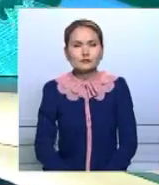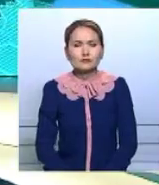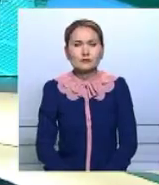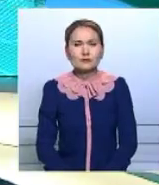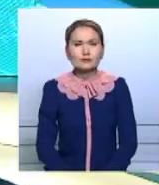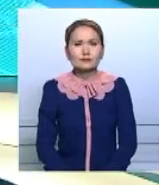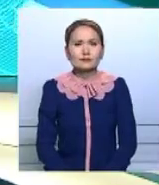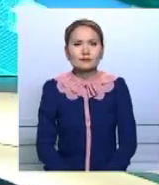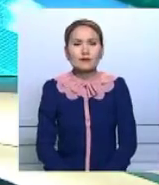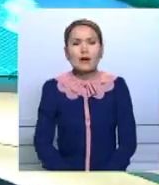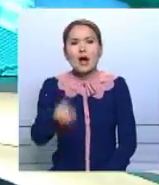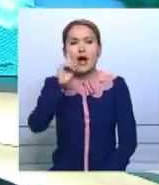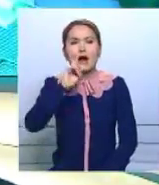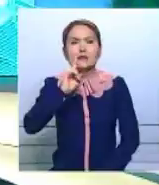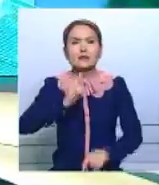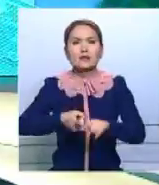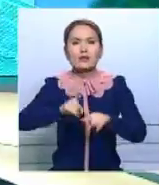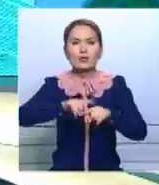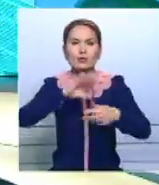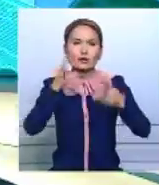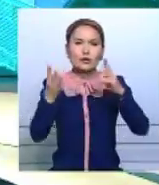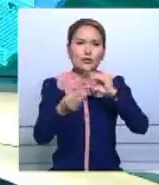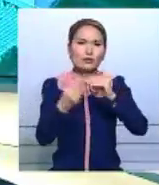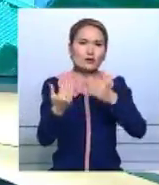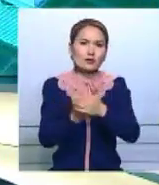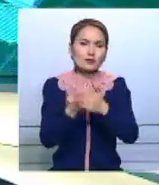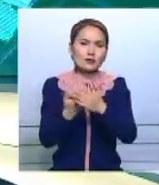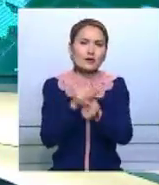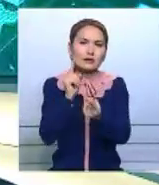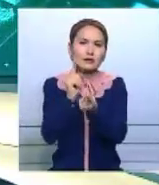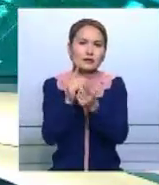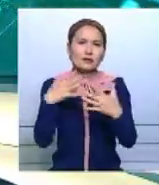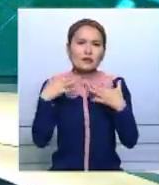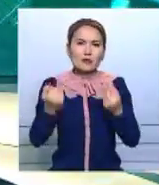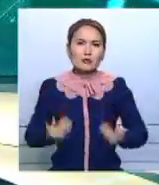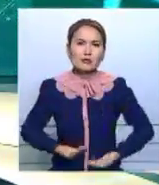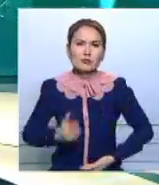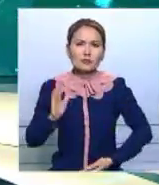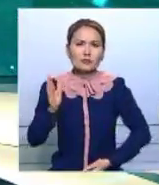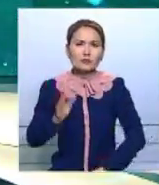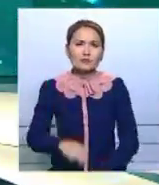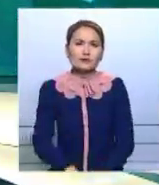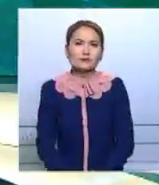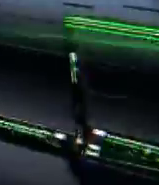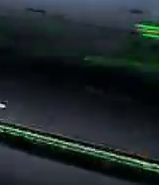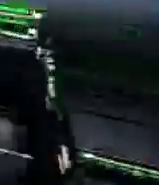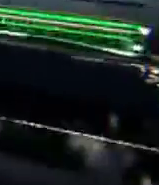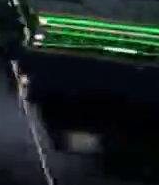Әзірге айтарымыз осы, келесі сағатта қайта жаһан жаңалықтарымен жүздескенше.